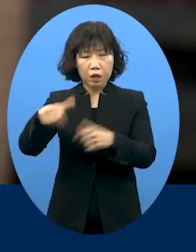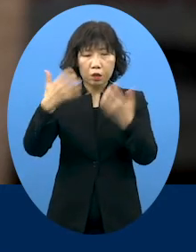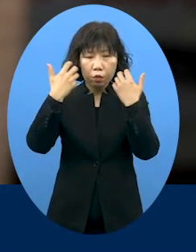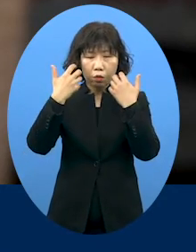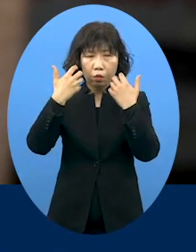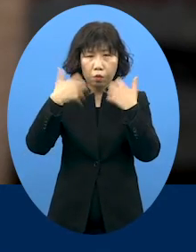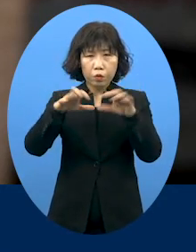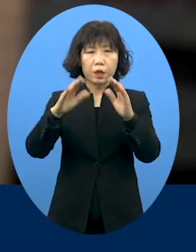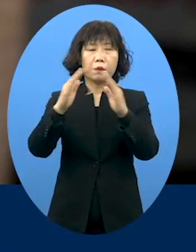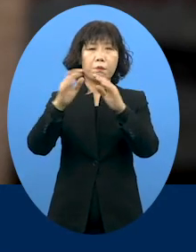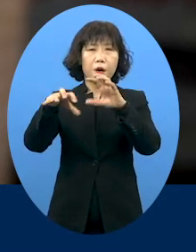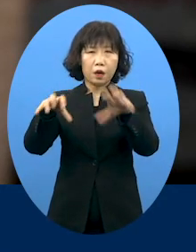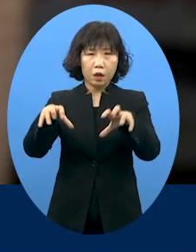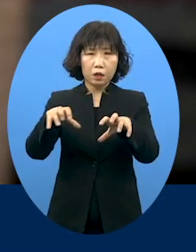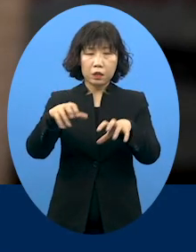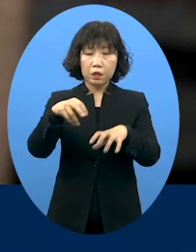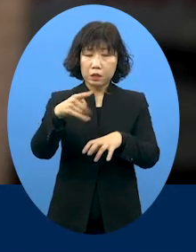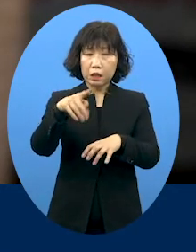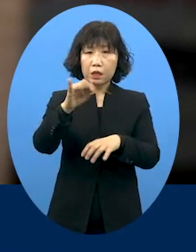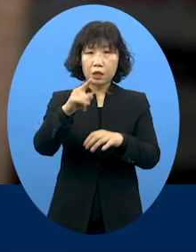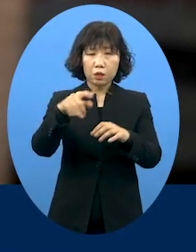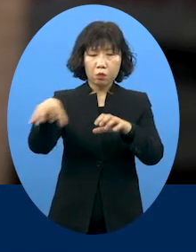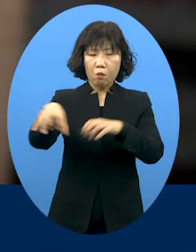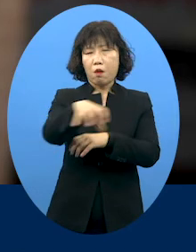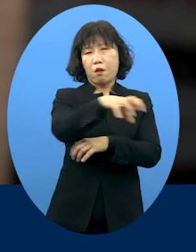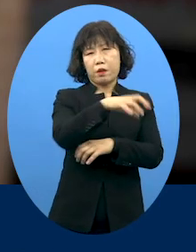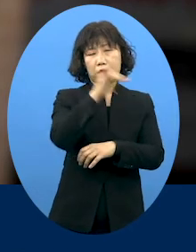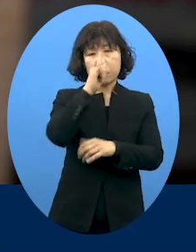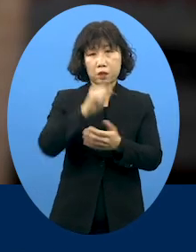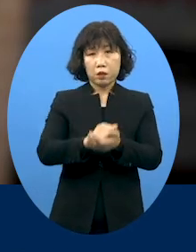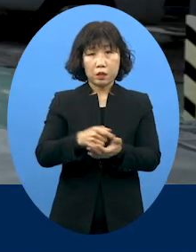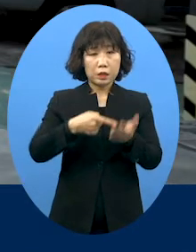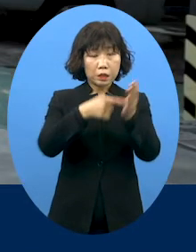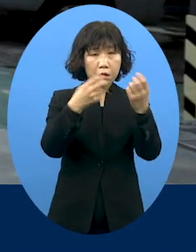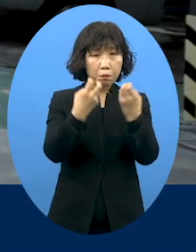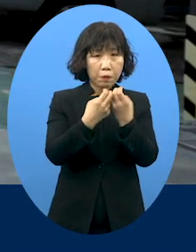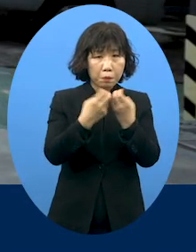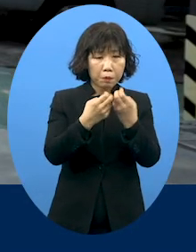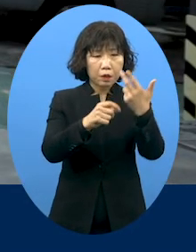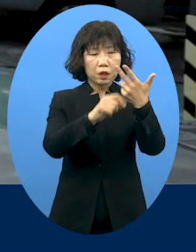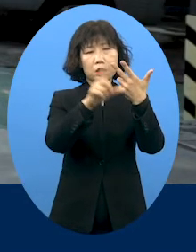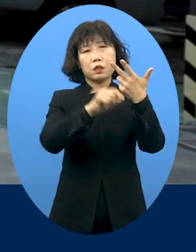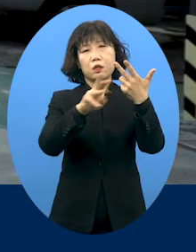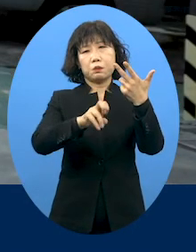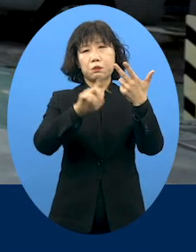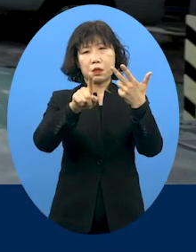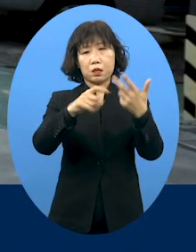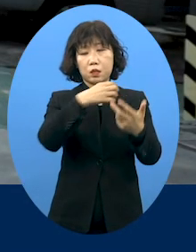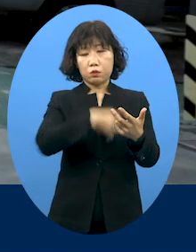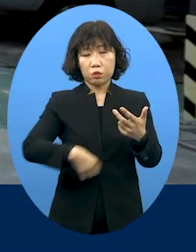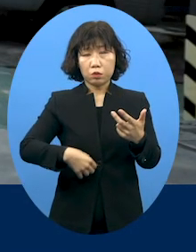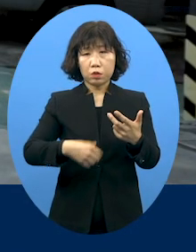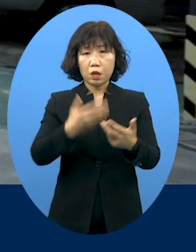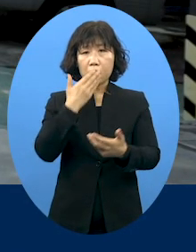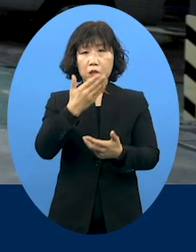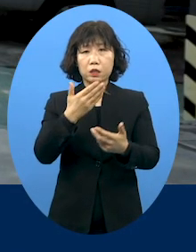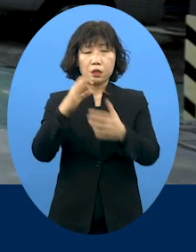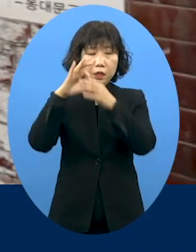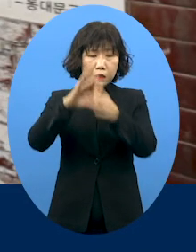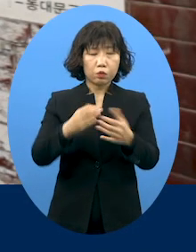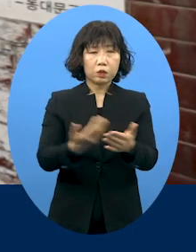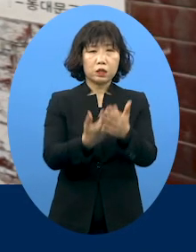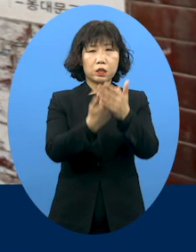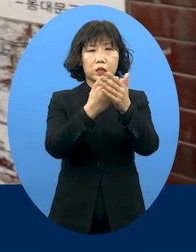고 대 한 말 제기동 67 다시 의 17번째 1 대 입니다 신청 및 접수는 오는 7월 30일까지 구청